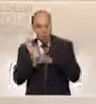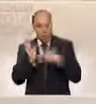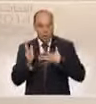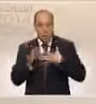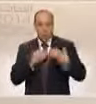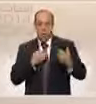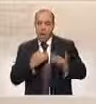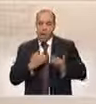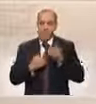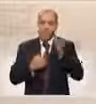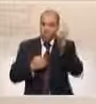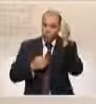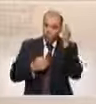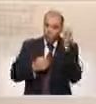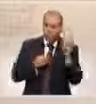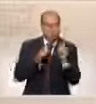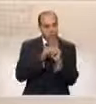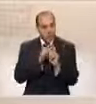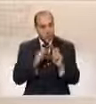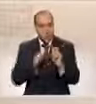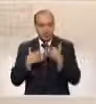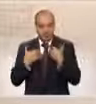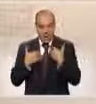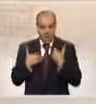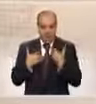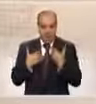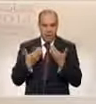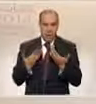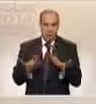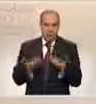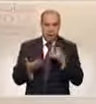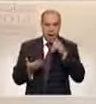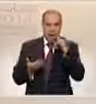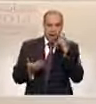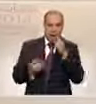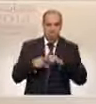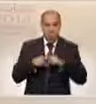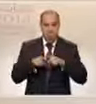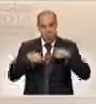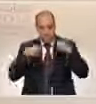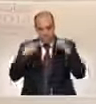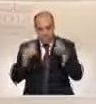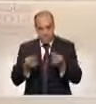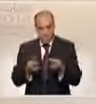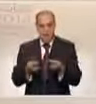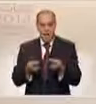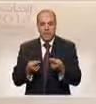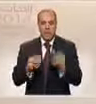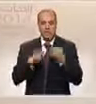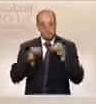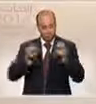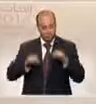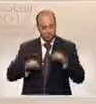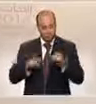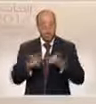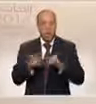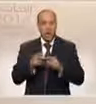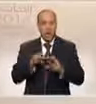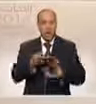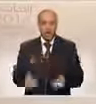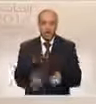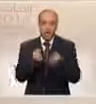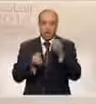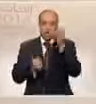وتقديري باني انا رجل المرحله القادمه على ال قادر على انقاذ تونس